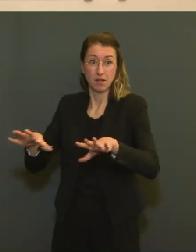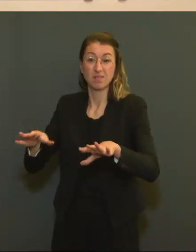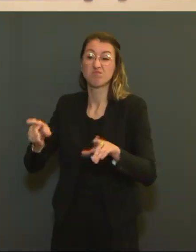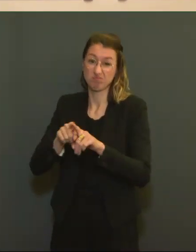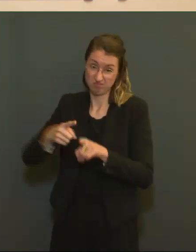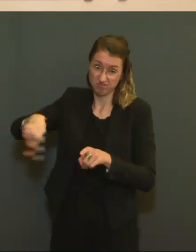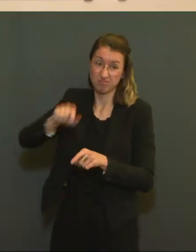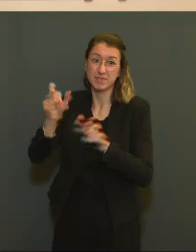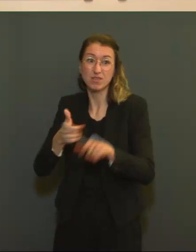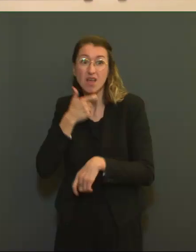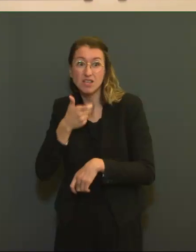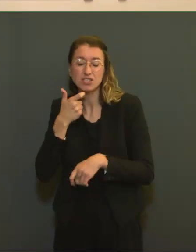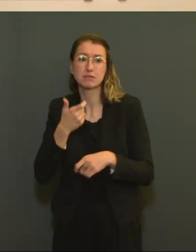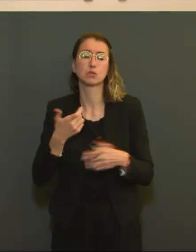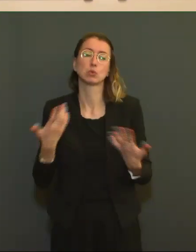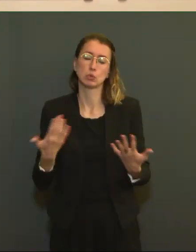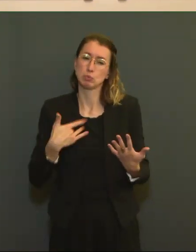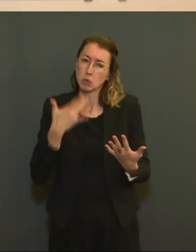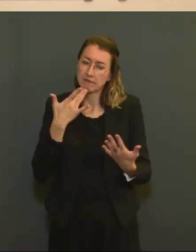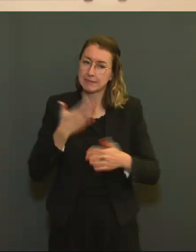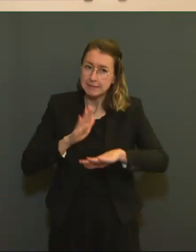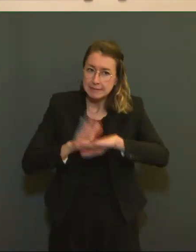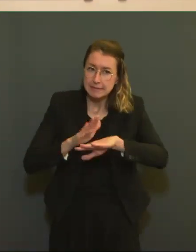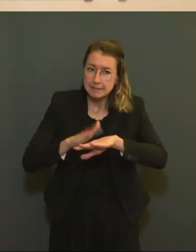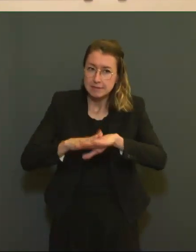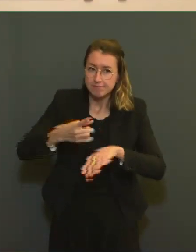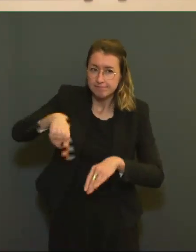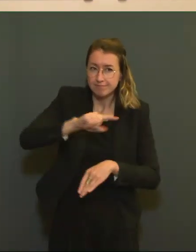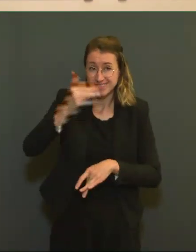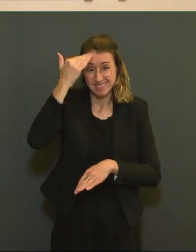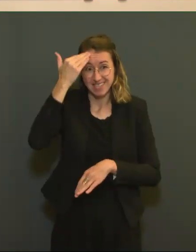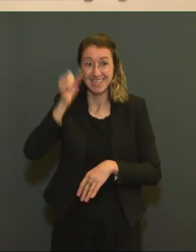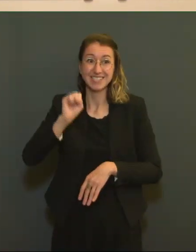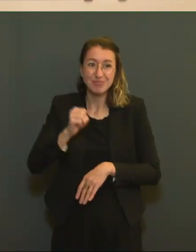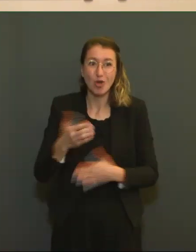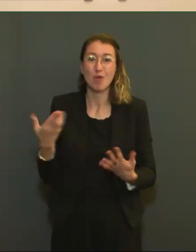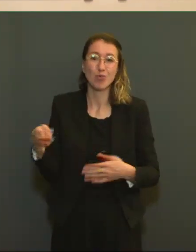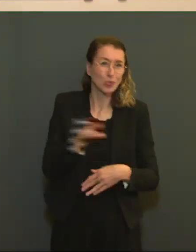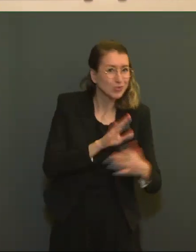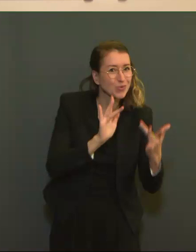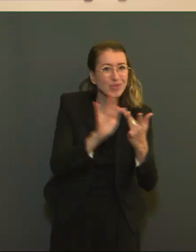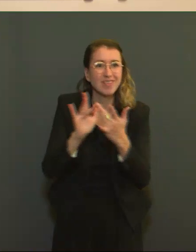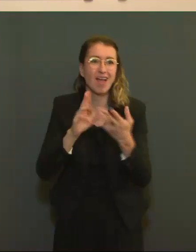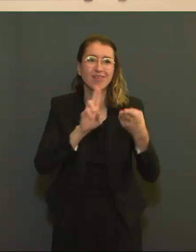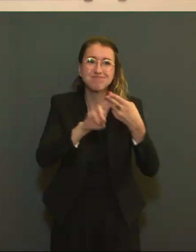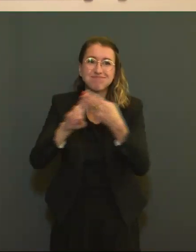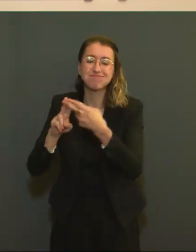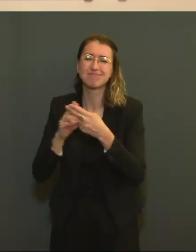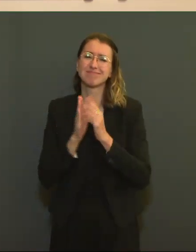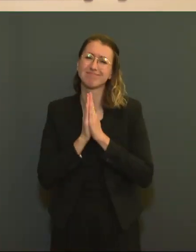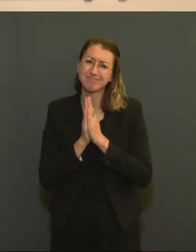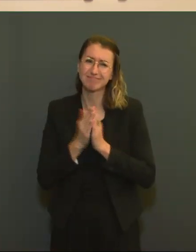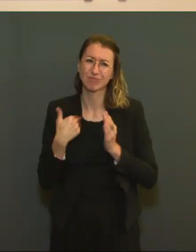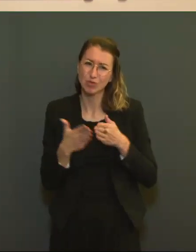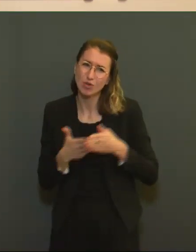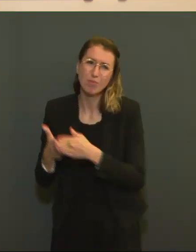réitérer en cette occasion de début de reprise sociale de septembre le fait qu'il faut prendre un maximum de précautions lorsqu'on côtoie les